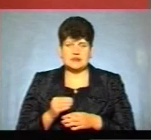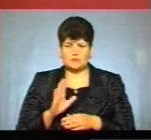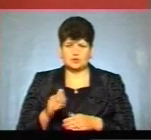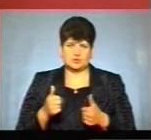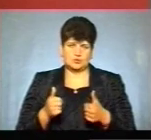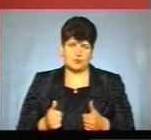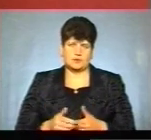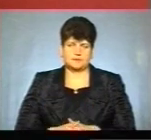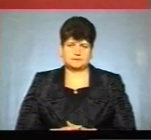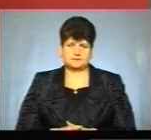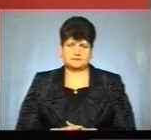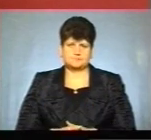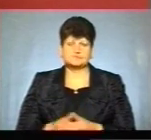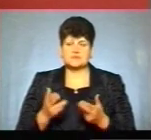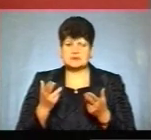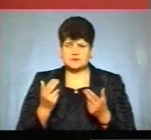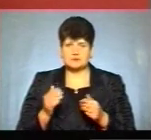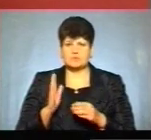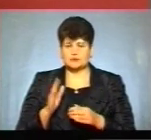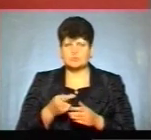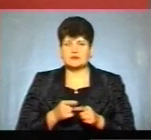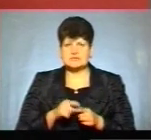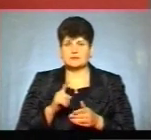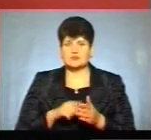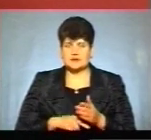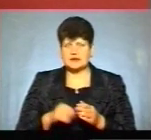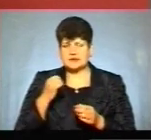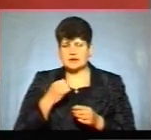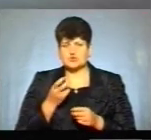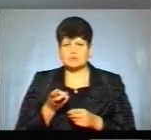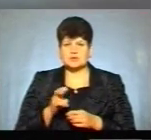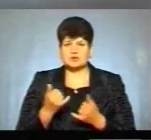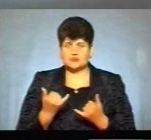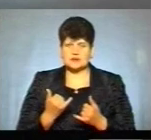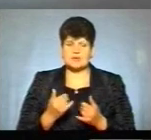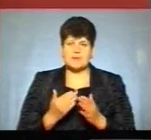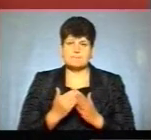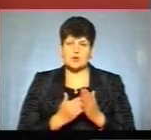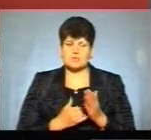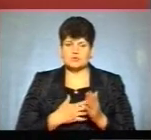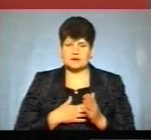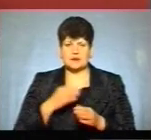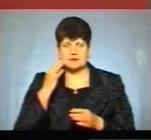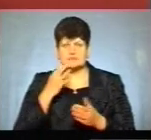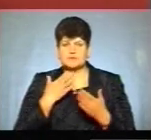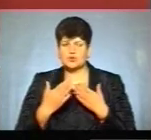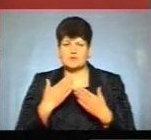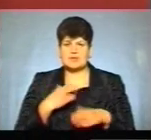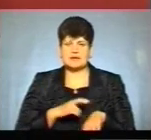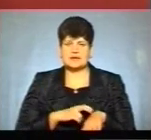добре. Звичайно, ми будемо на це сподіватися. Я вам дуже дякую, що прийшли сьогодні до нас на програму. Нагадую, ми спілкувалися